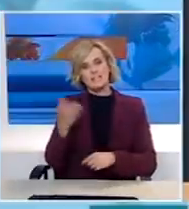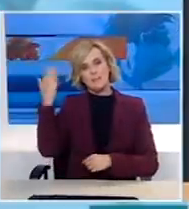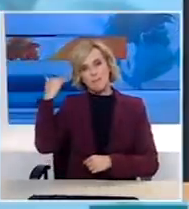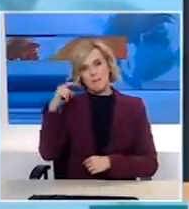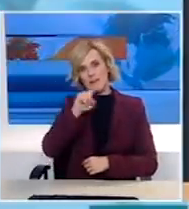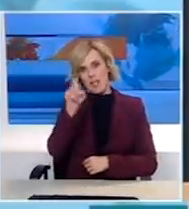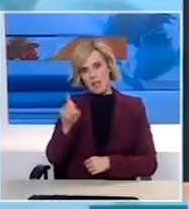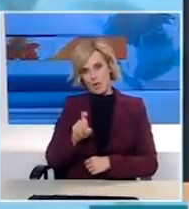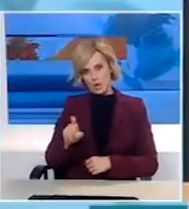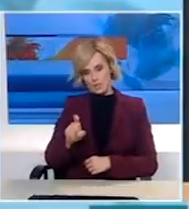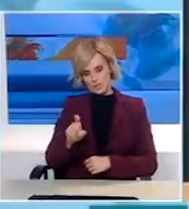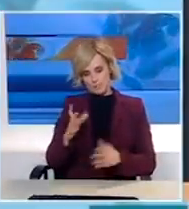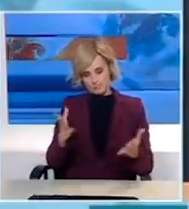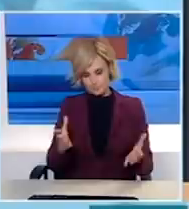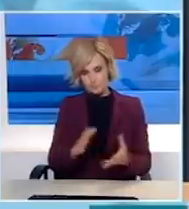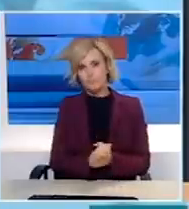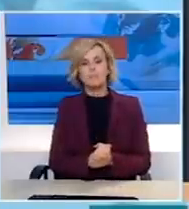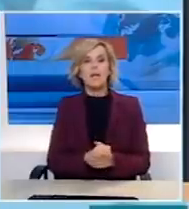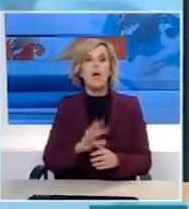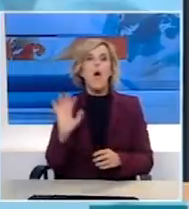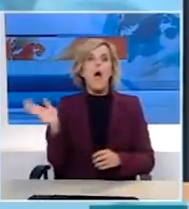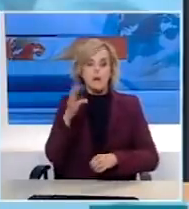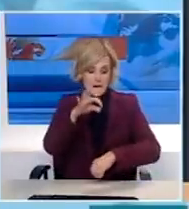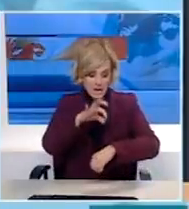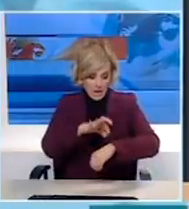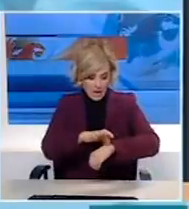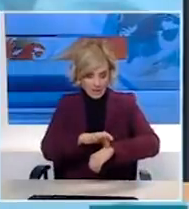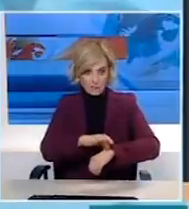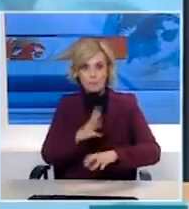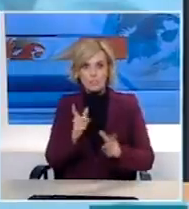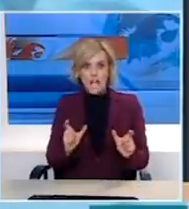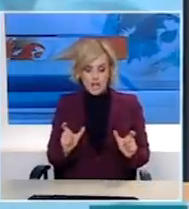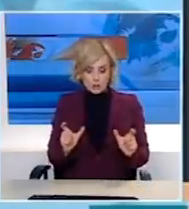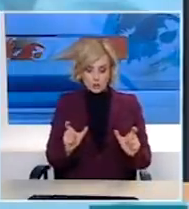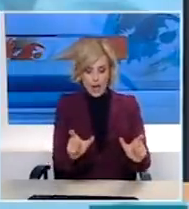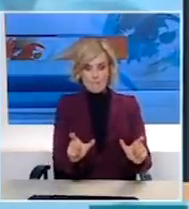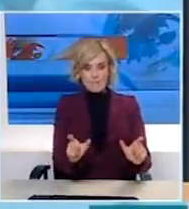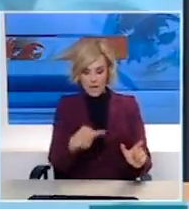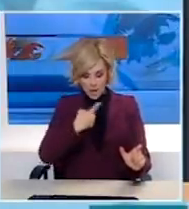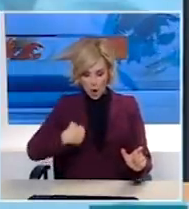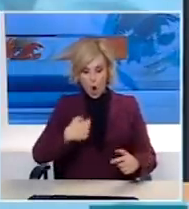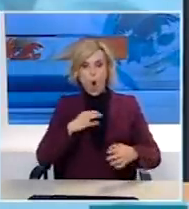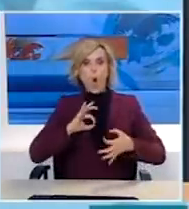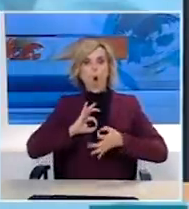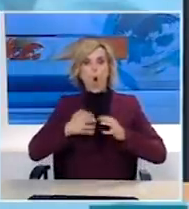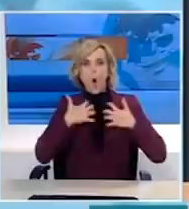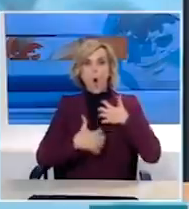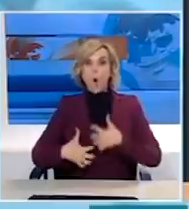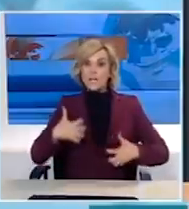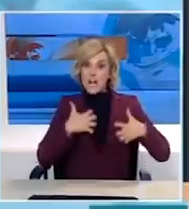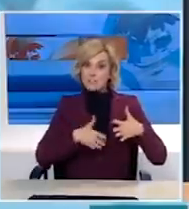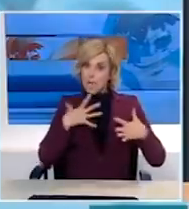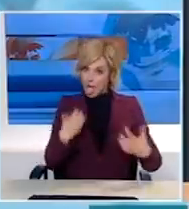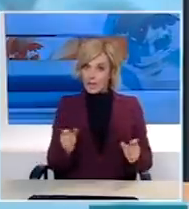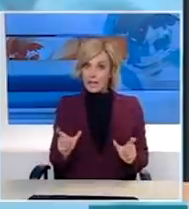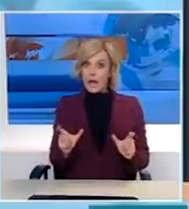θέμα που δεν απάντησα, δηλαδή την ανοσία, ότι δεν χτίζεται ανοσία στον πληθυσμό και θα μείνουν κάποιοι μη άνοση και θα εκτεθούν περισσότερο,